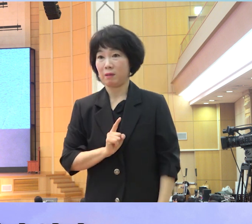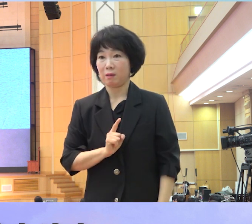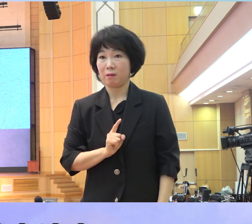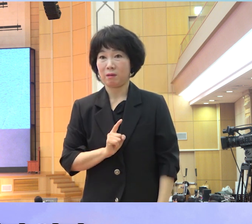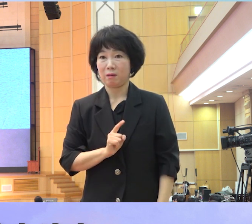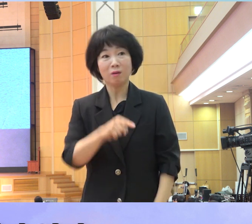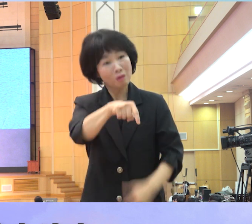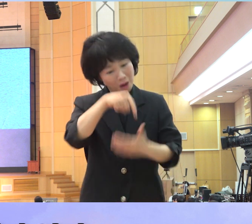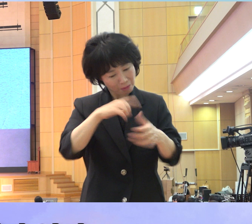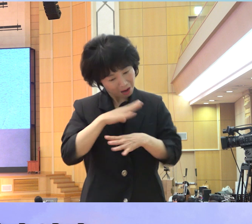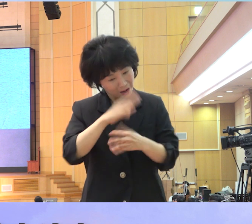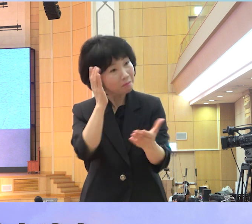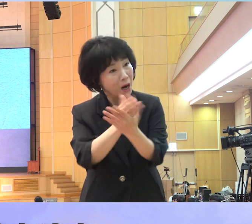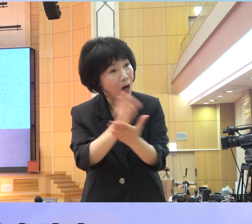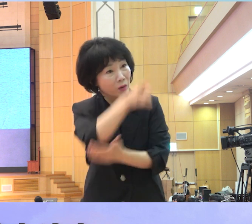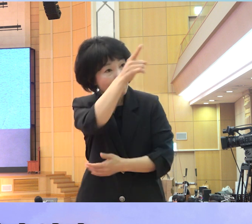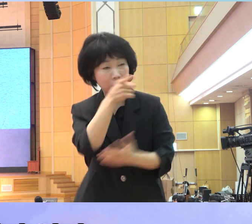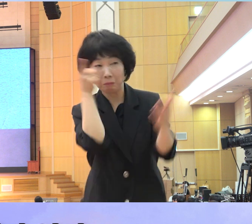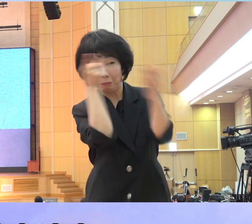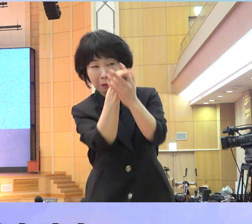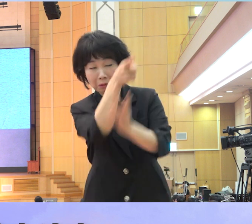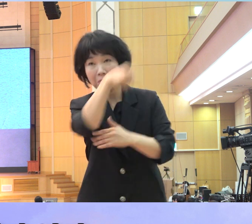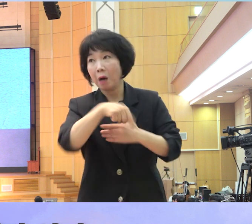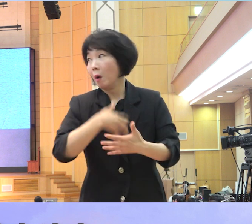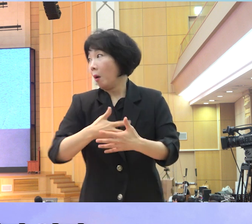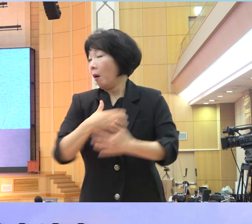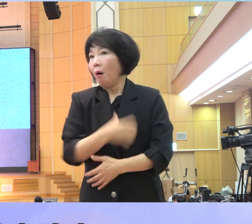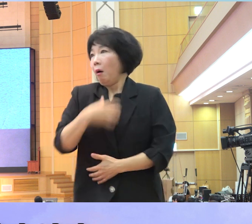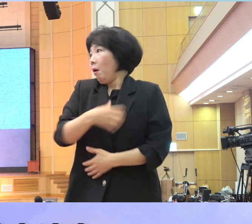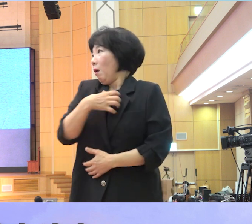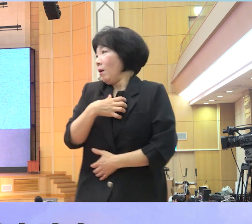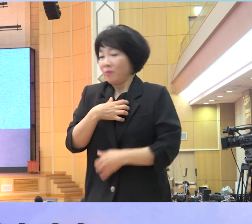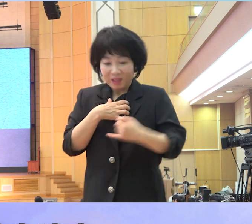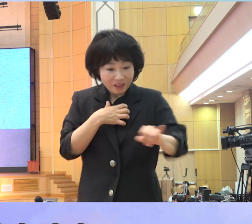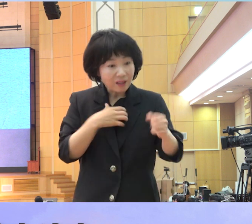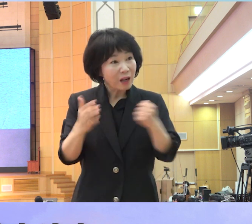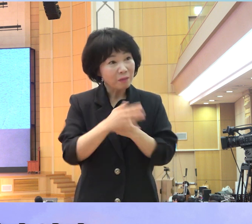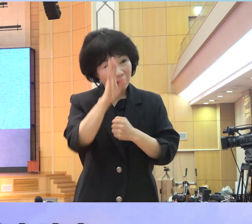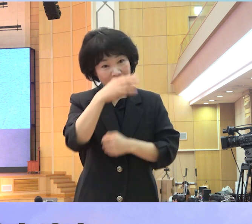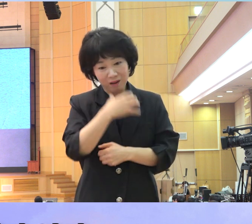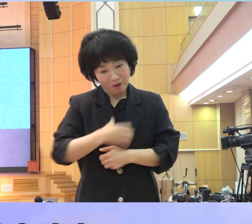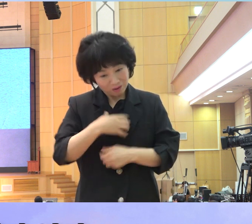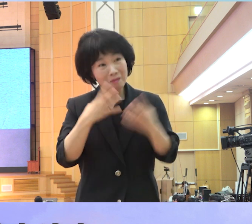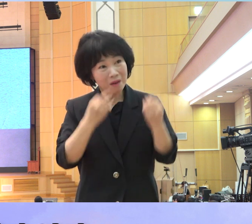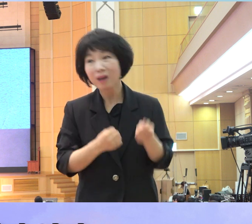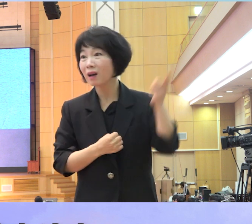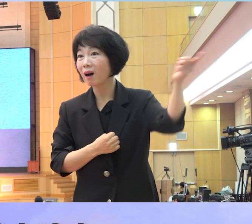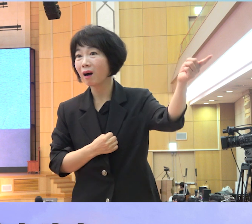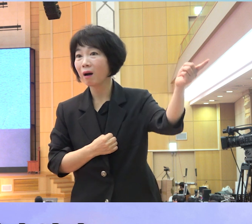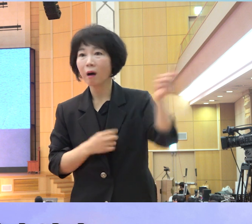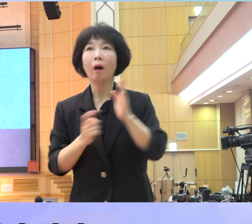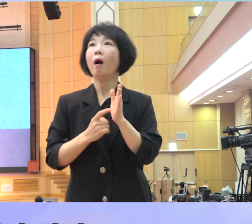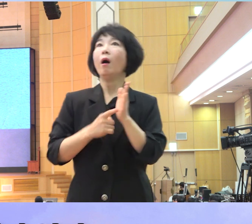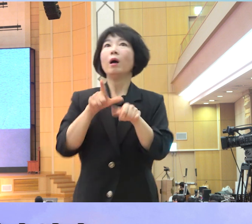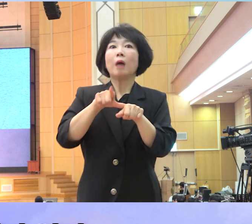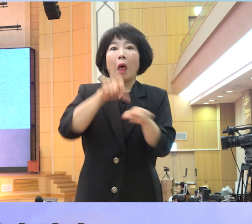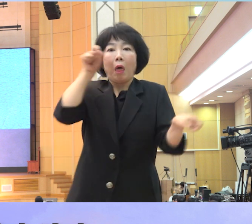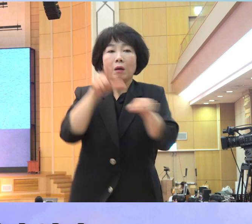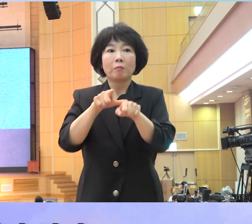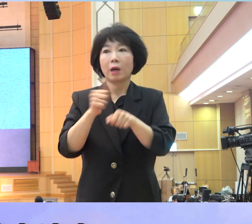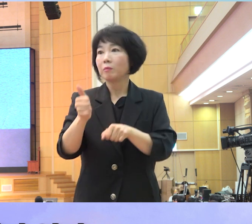예수님은 안 거예요. 야이로 회당장의 마음을 안 거예요. 왜? 기다림이 길어지다